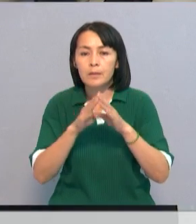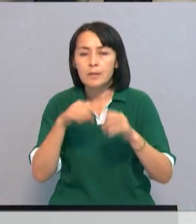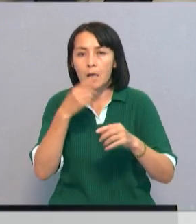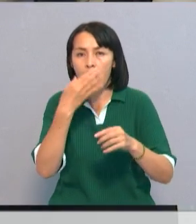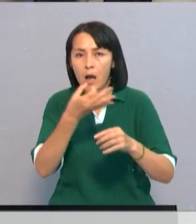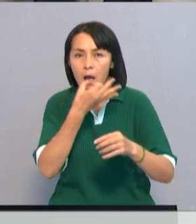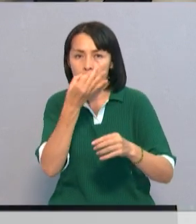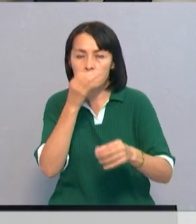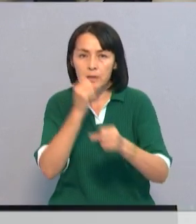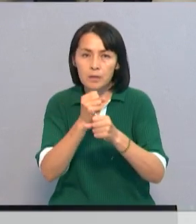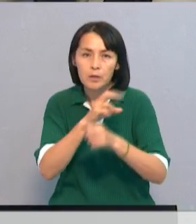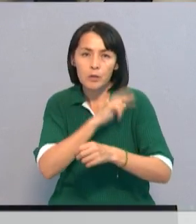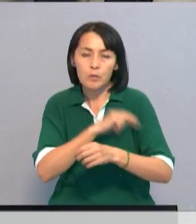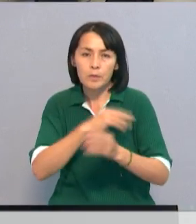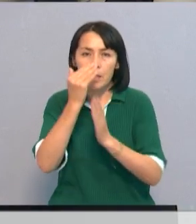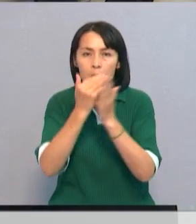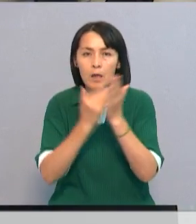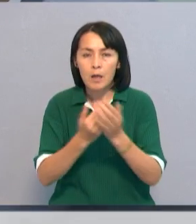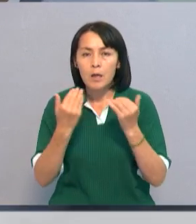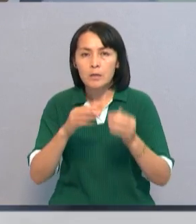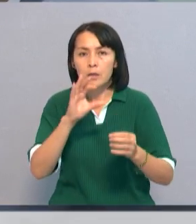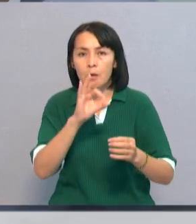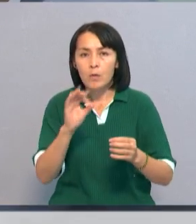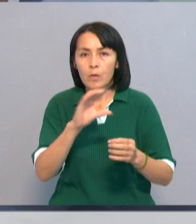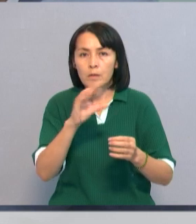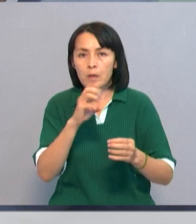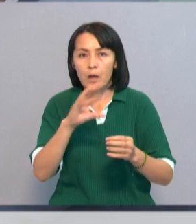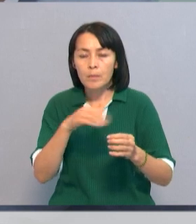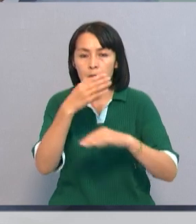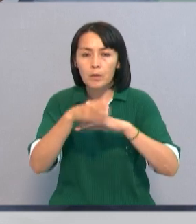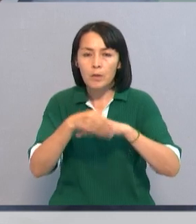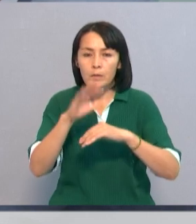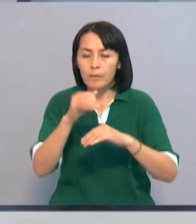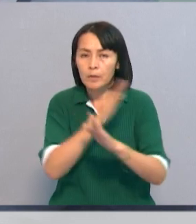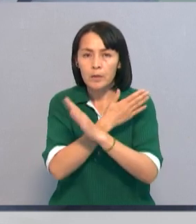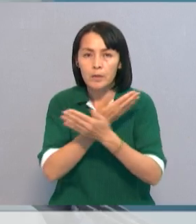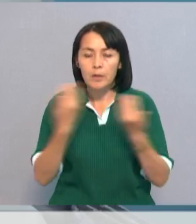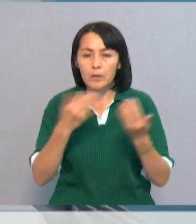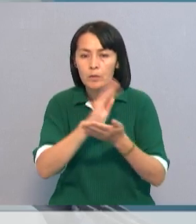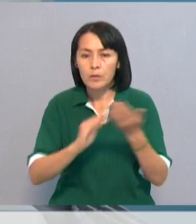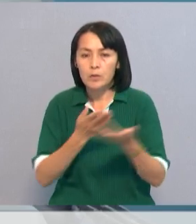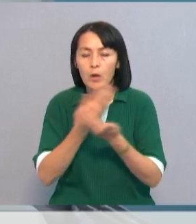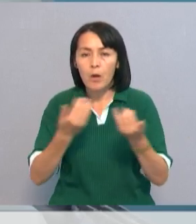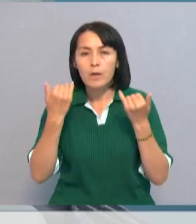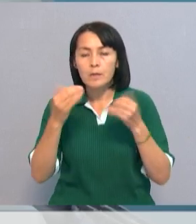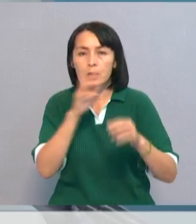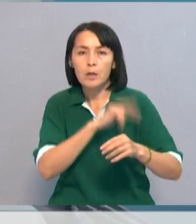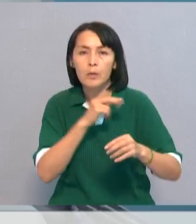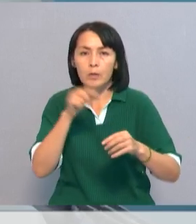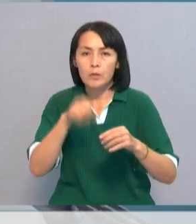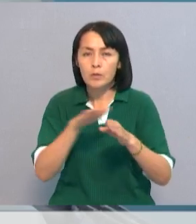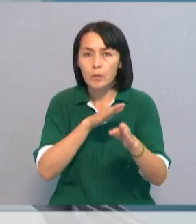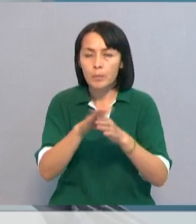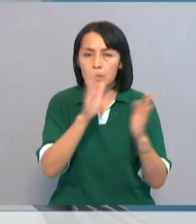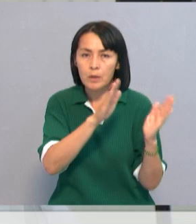и отчитался о проделанной работе в рамках системы ОСМС. Коррупционных фактов в данной сфере не зарегистрировано. Профилактическая работа также